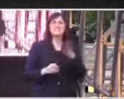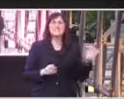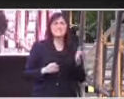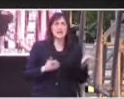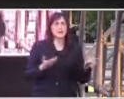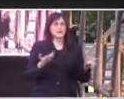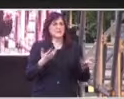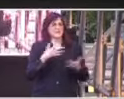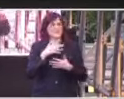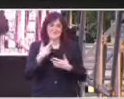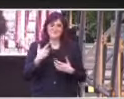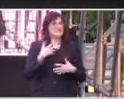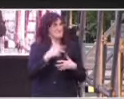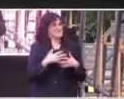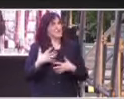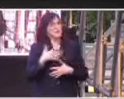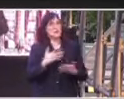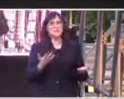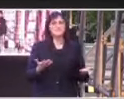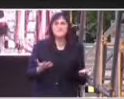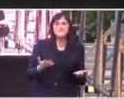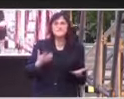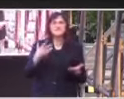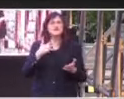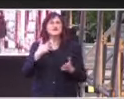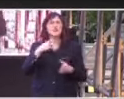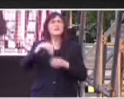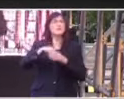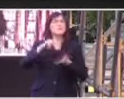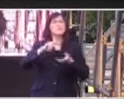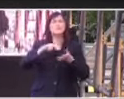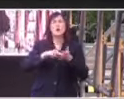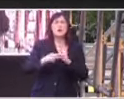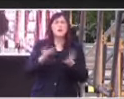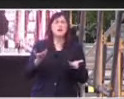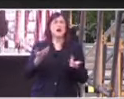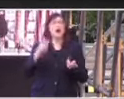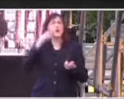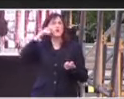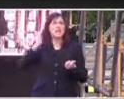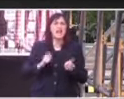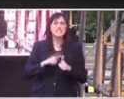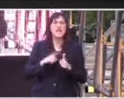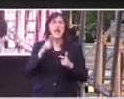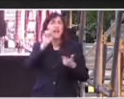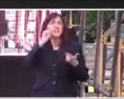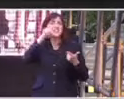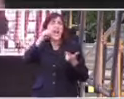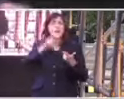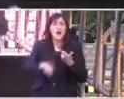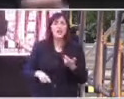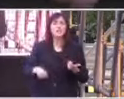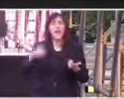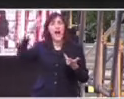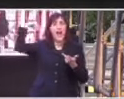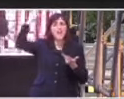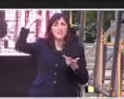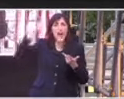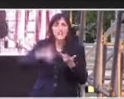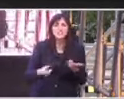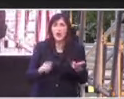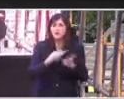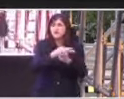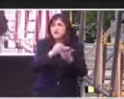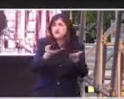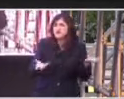dossier di politica estera c'era l'Ucraina c'era Taiwan c'era l'Afghanistan c'era l'immigrazione e lui volava allegro